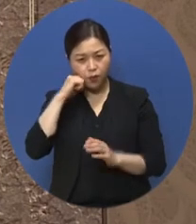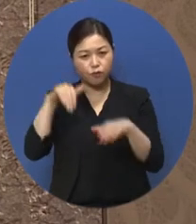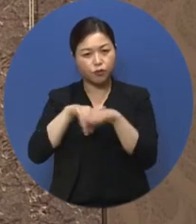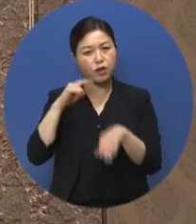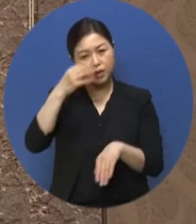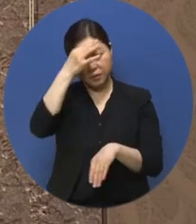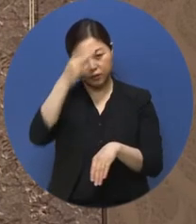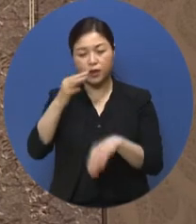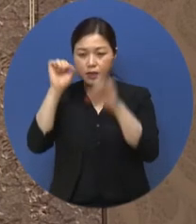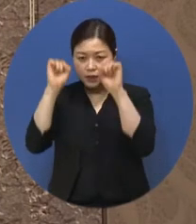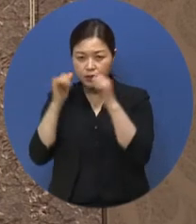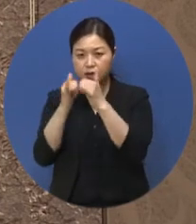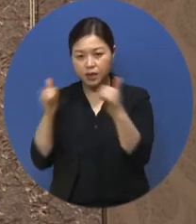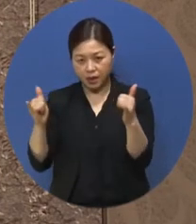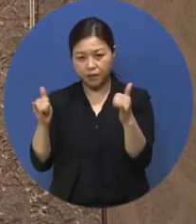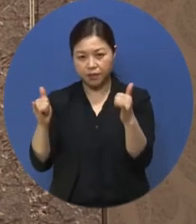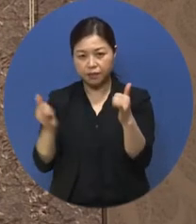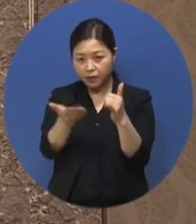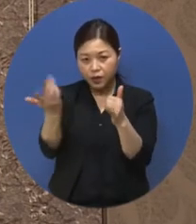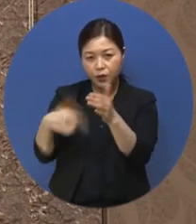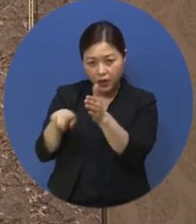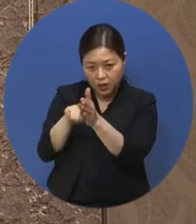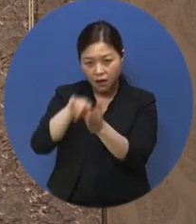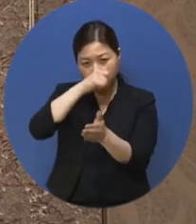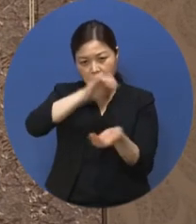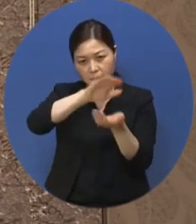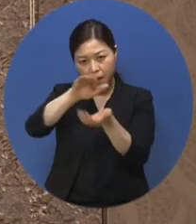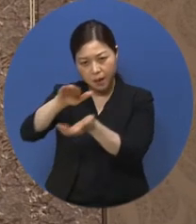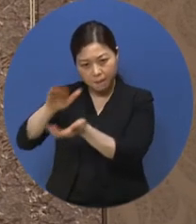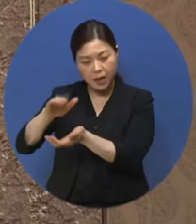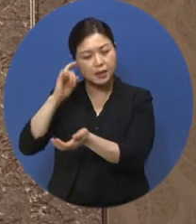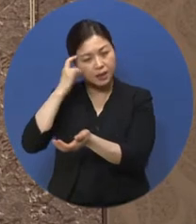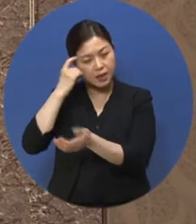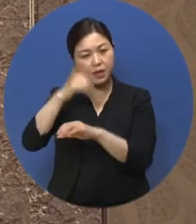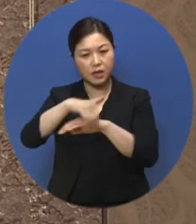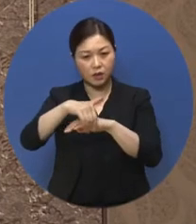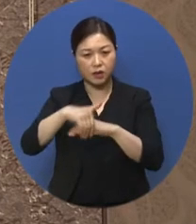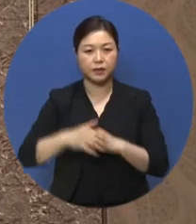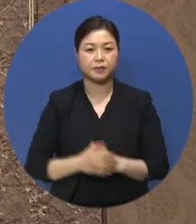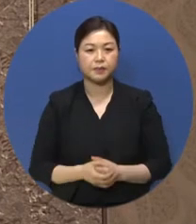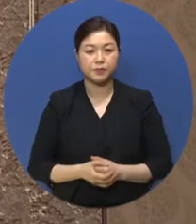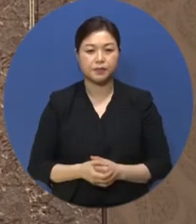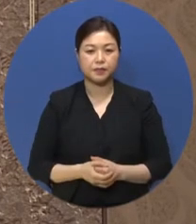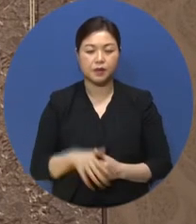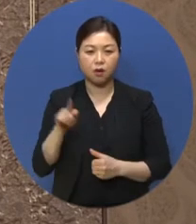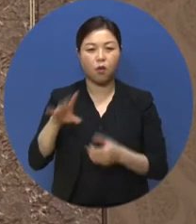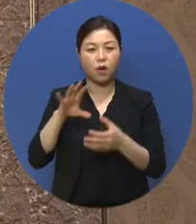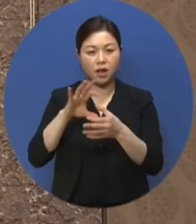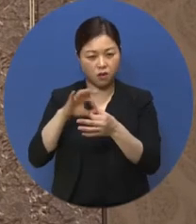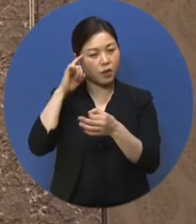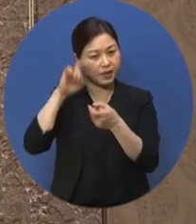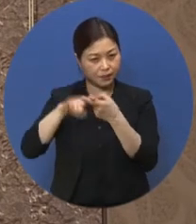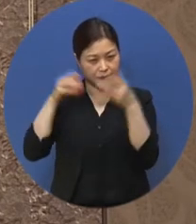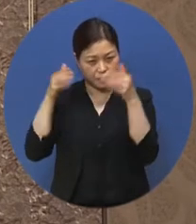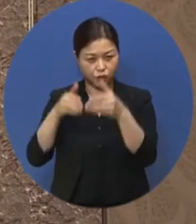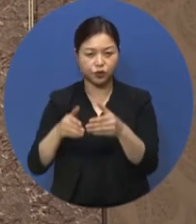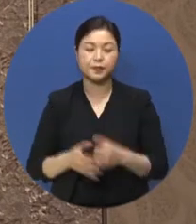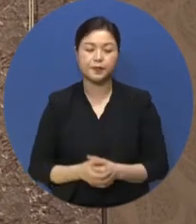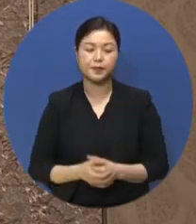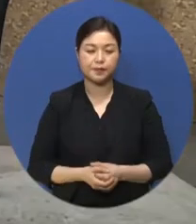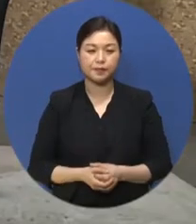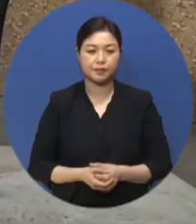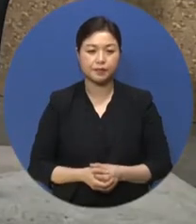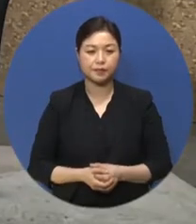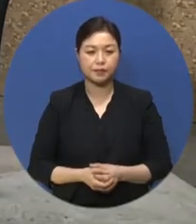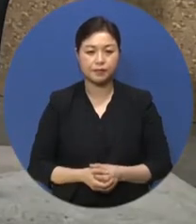문화예술 체육인들한테 좀 더 많은 예산을 좀 지원을 했으면 네. 하는 생각입니다. 그래서 그런 일을 역점에 두고 하고 있죠, 지금. 네.